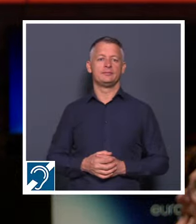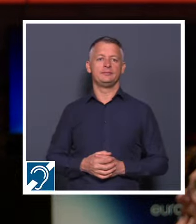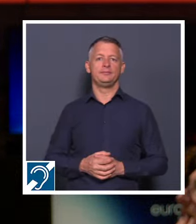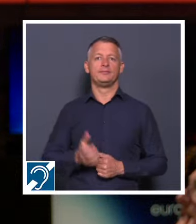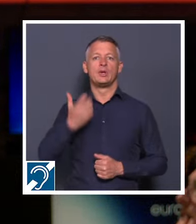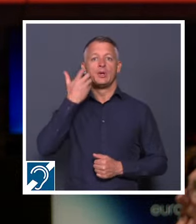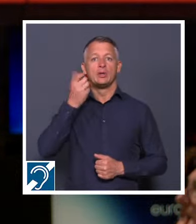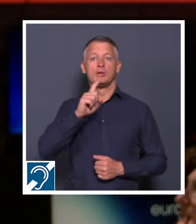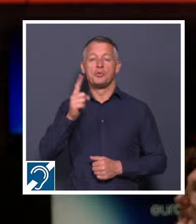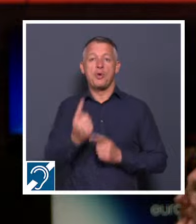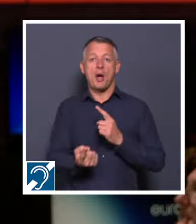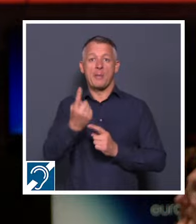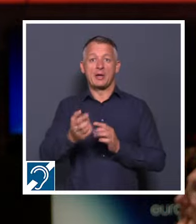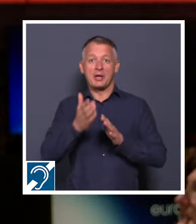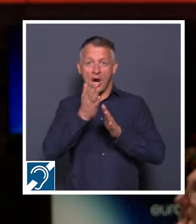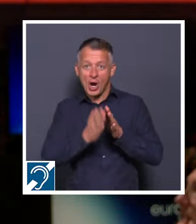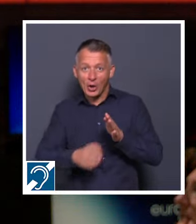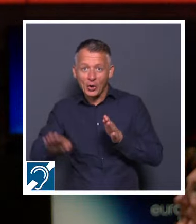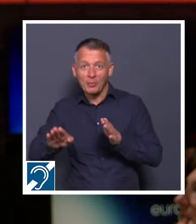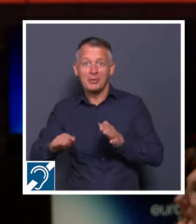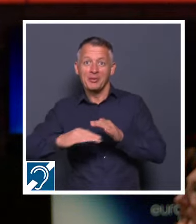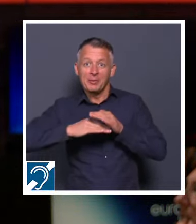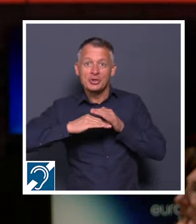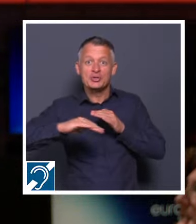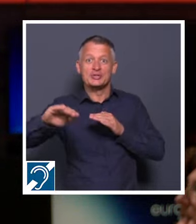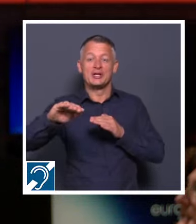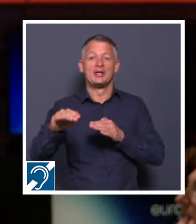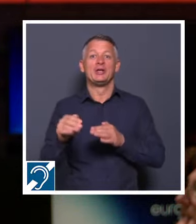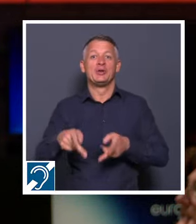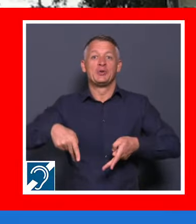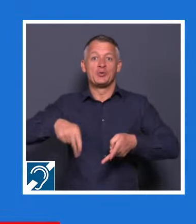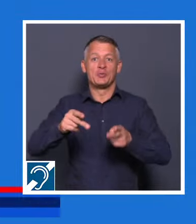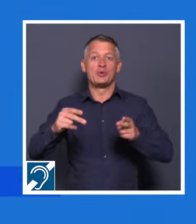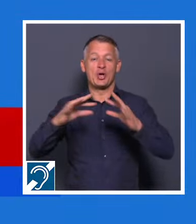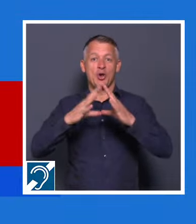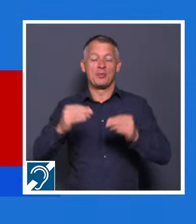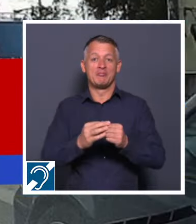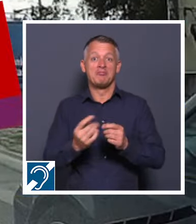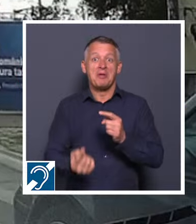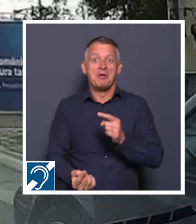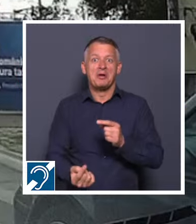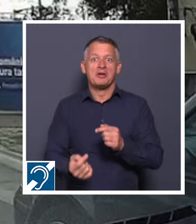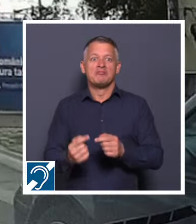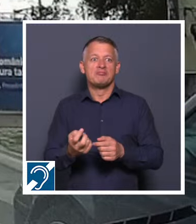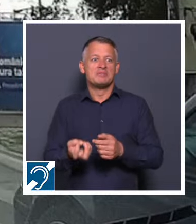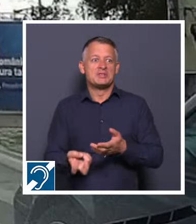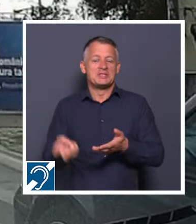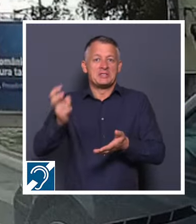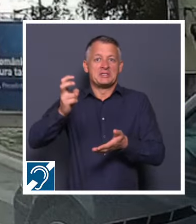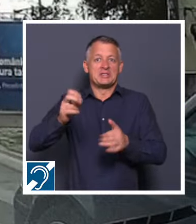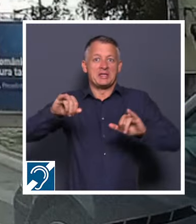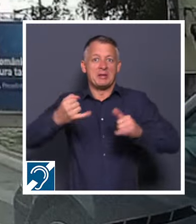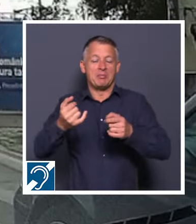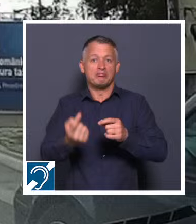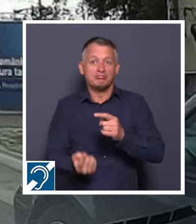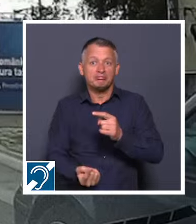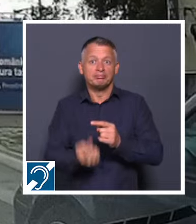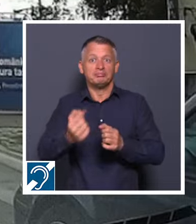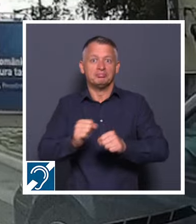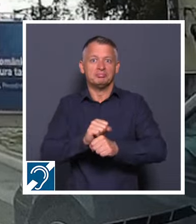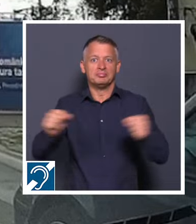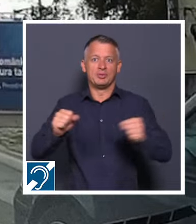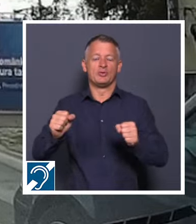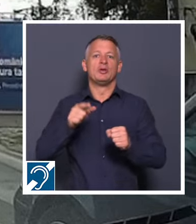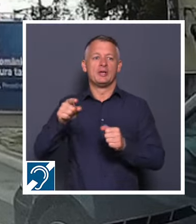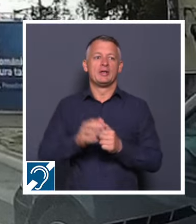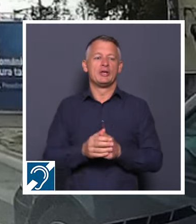Când nu apar gropi pe șoselele din România, asfaltul de pe șosele sare în fața pietonilor și în fața mașinilor. S-a întâmplat în capitala României, care